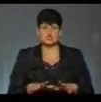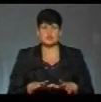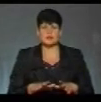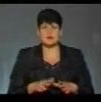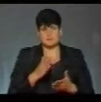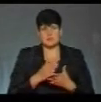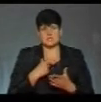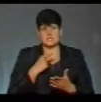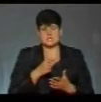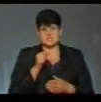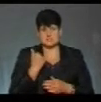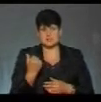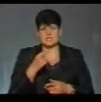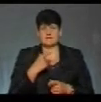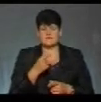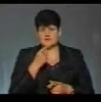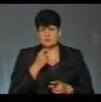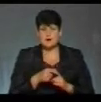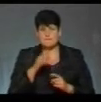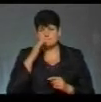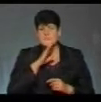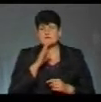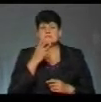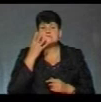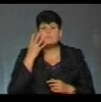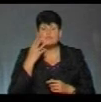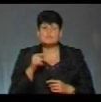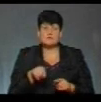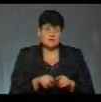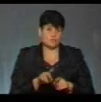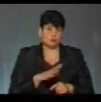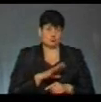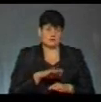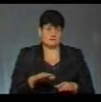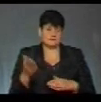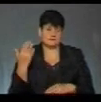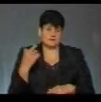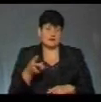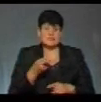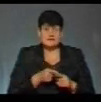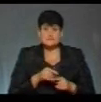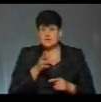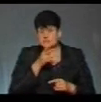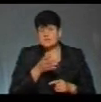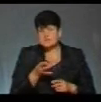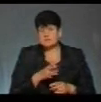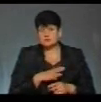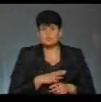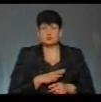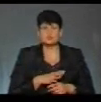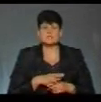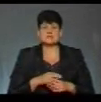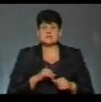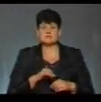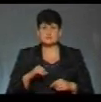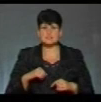за них відповідальність. На жаль, батьки забувають про це, що вони також були дітьми, і вони теж в цей час хотіли ставати самостійними і самі